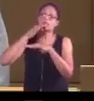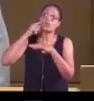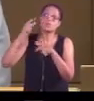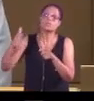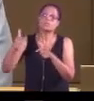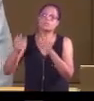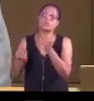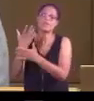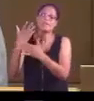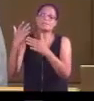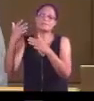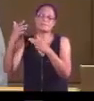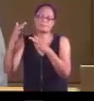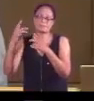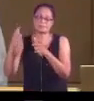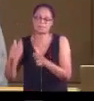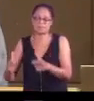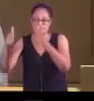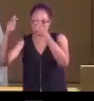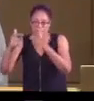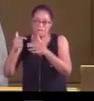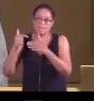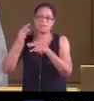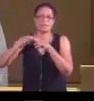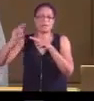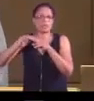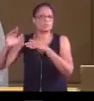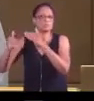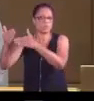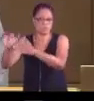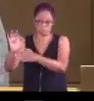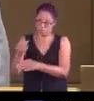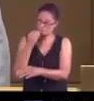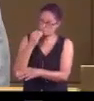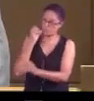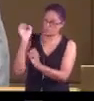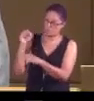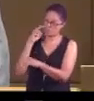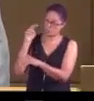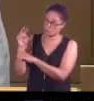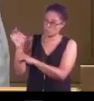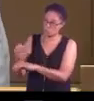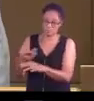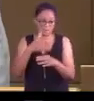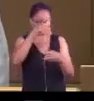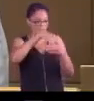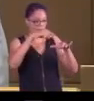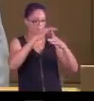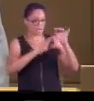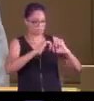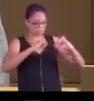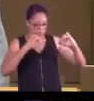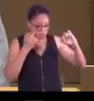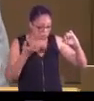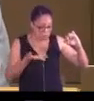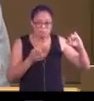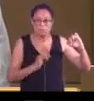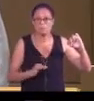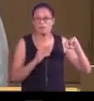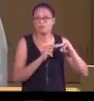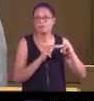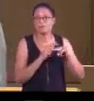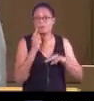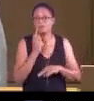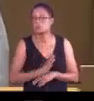bien, mais ça ne figure pas dans l'état du bilan. Or, ça devrait faire partie du bilan, parce